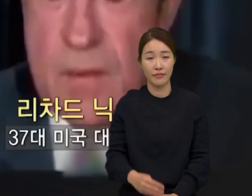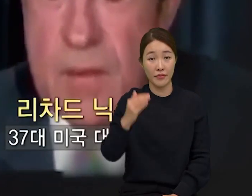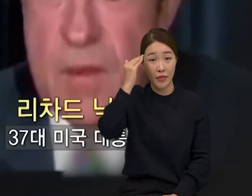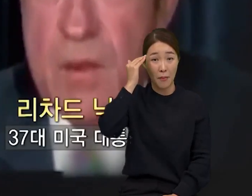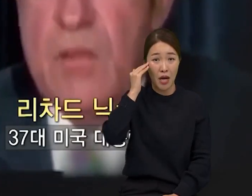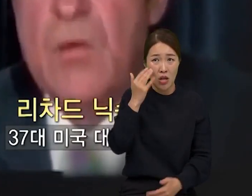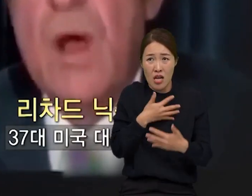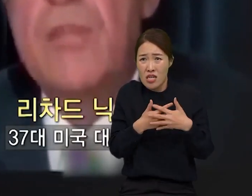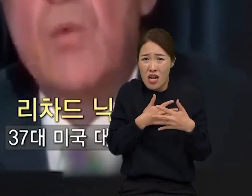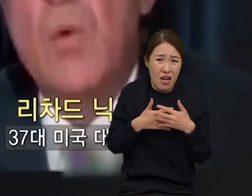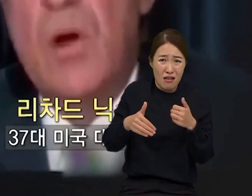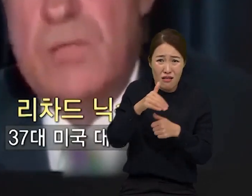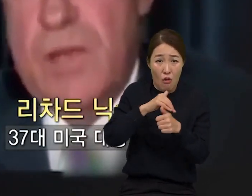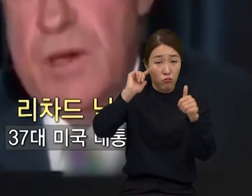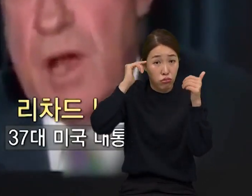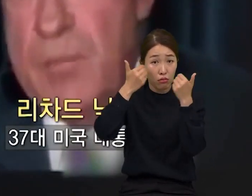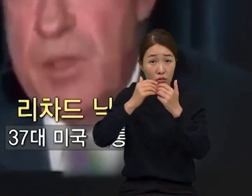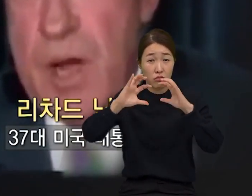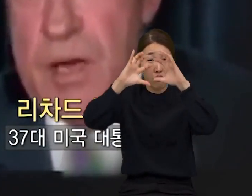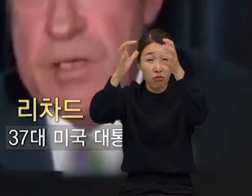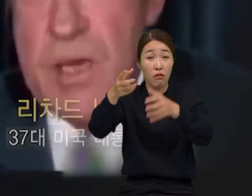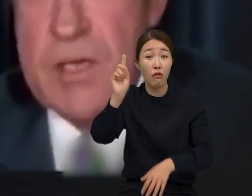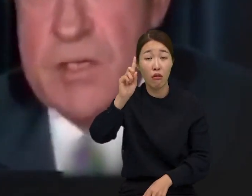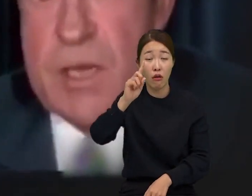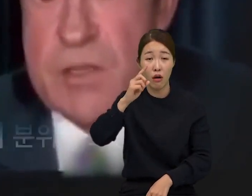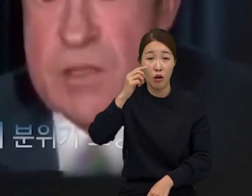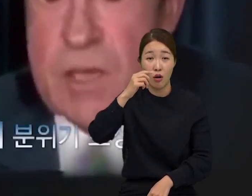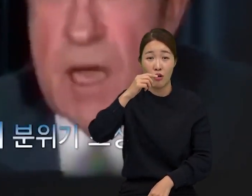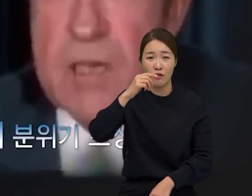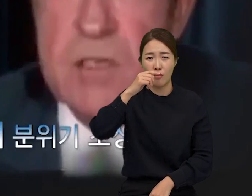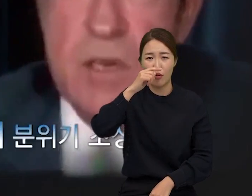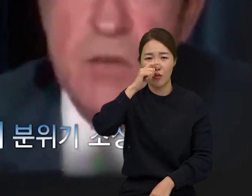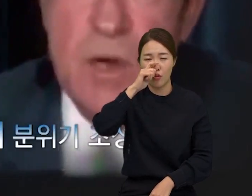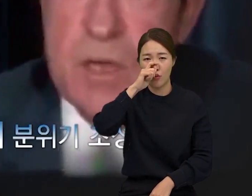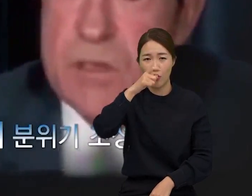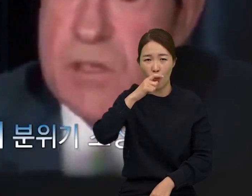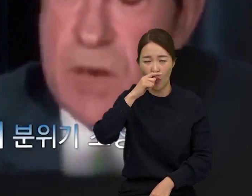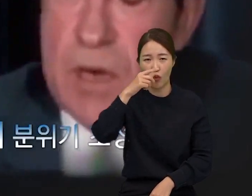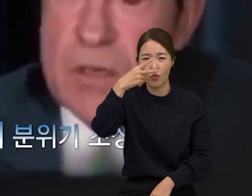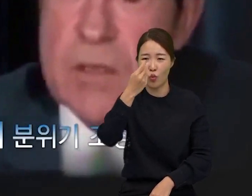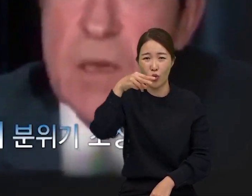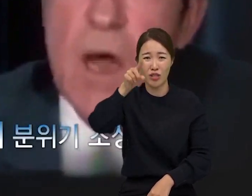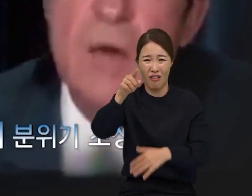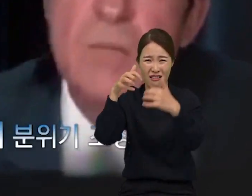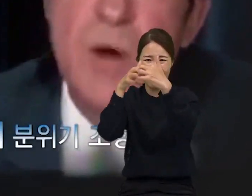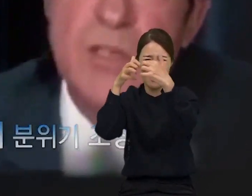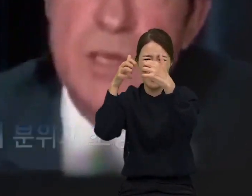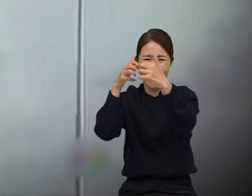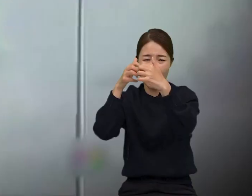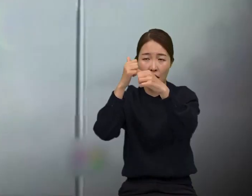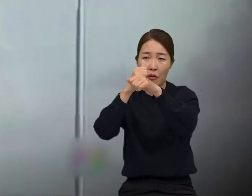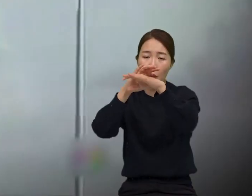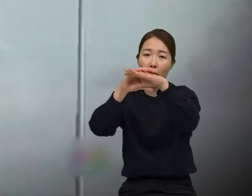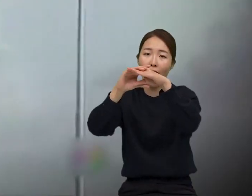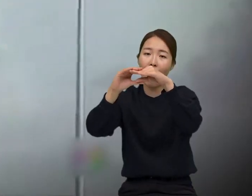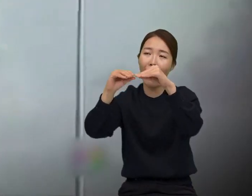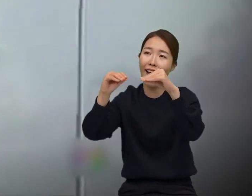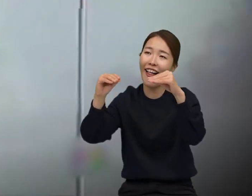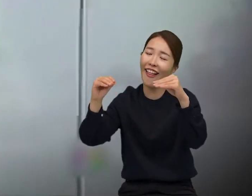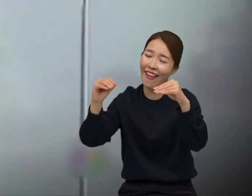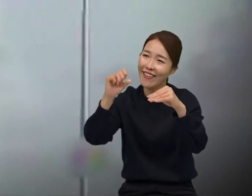하지만 한반도 긴장 상황과는 반대로 세계는 동서냉전의 화해 분위기가 무르익고 있었다.